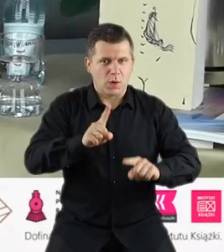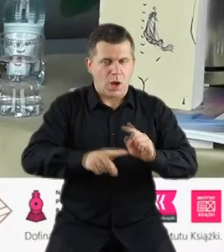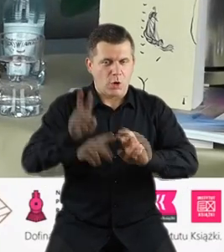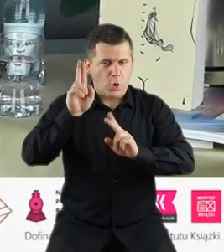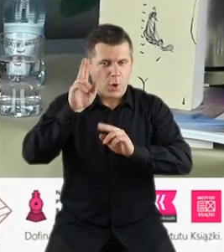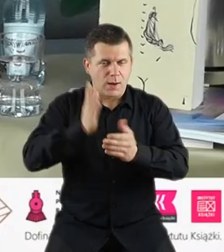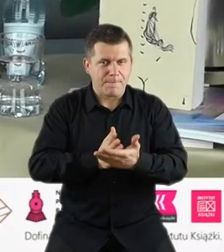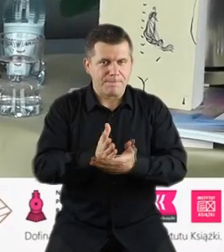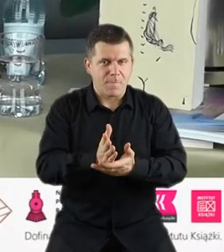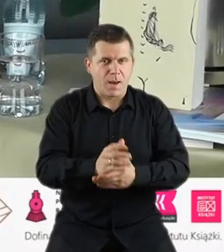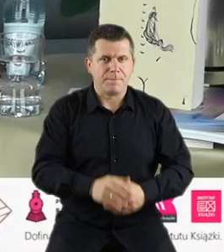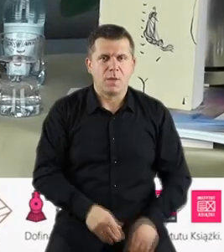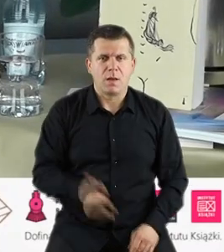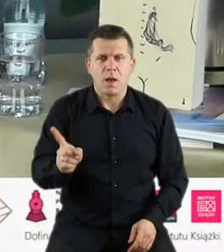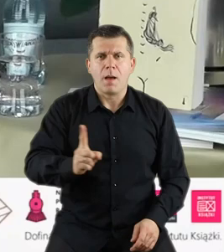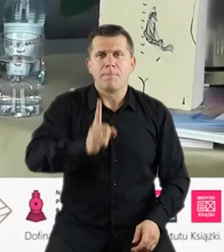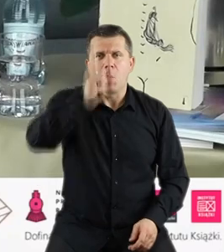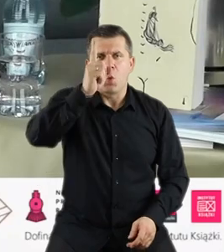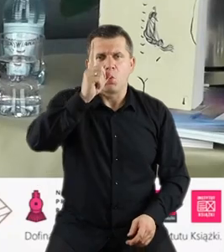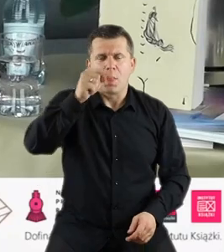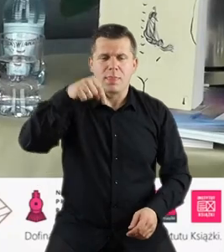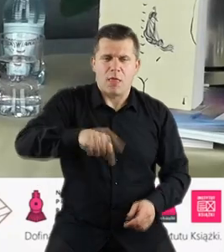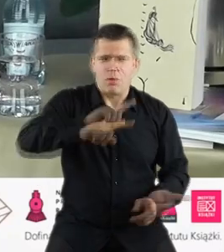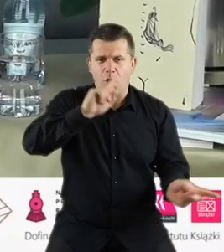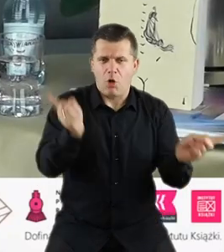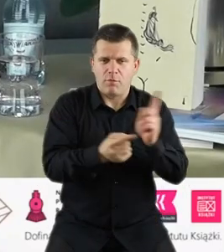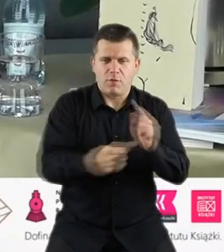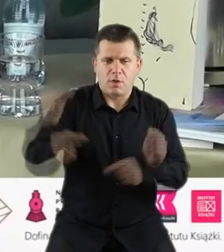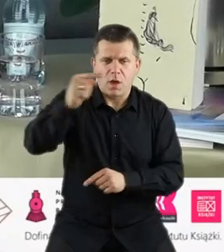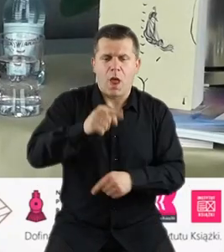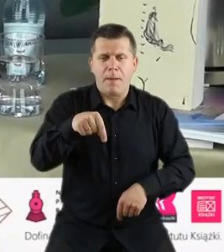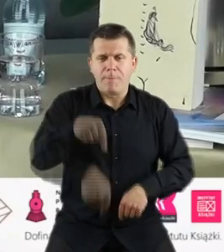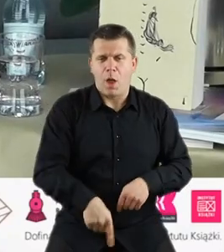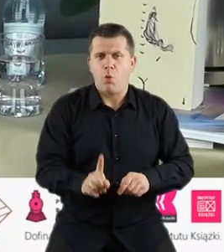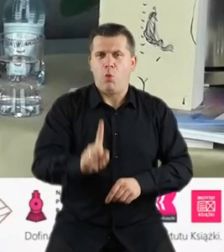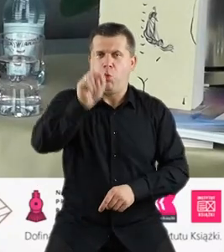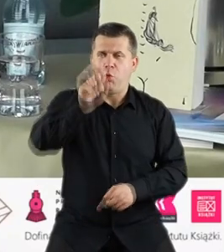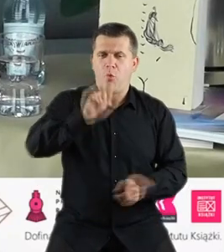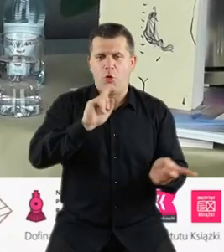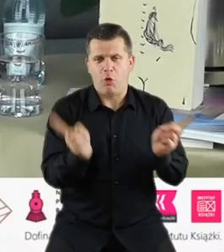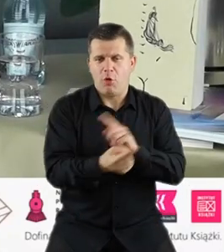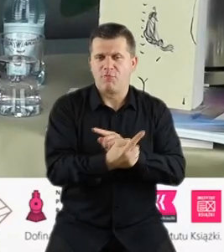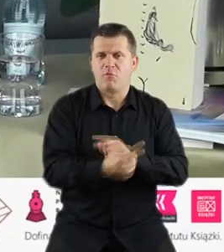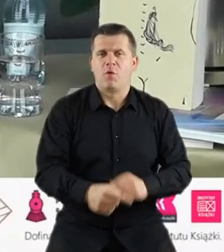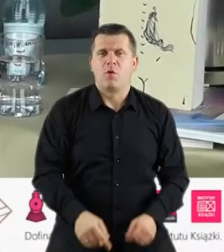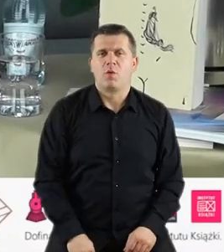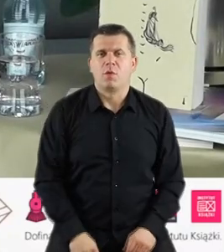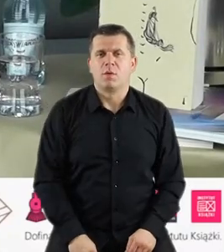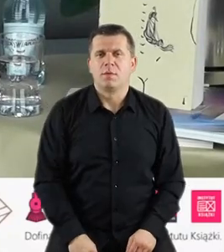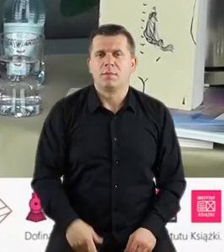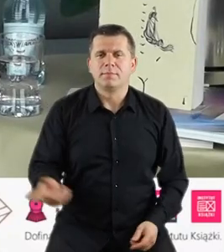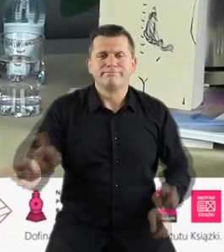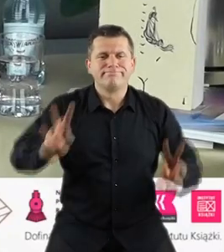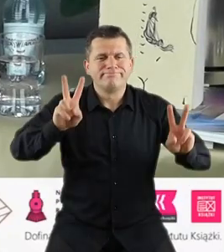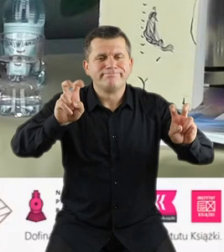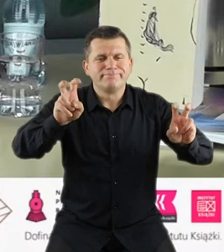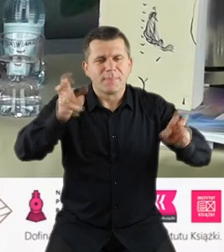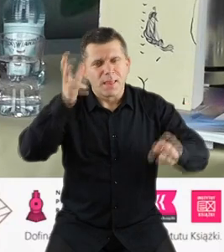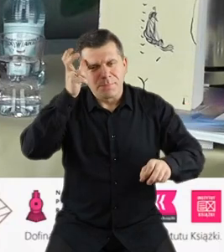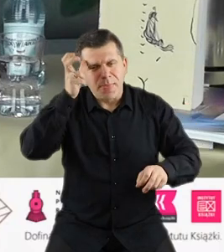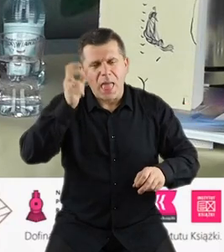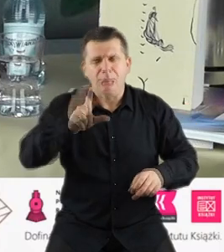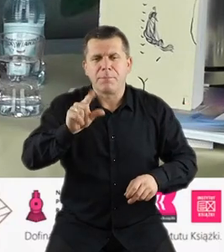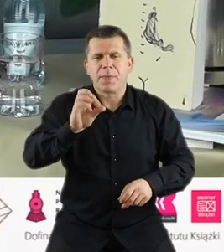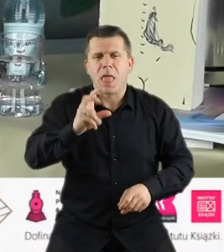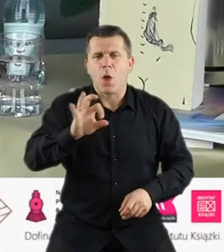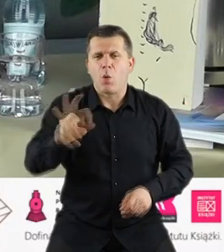orientację mapy, tak? Tam jest północ na dole, a południe na górze. Natomiast z tym piekłem to jest tak, że